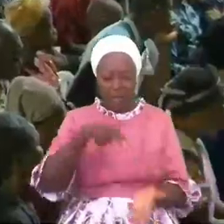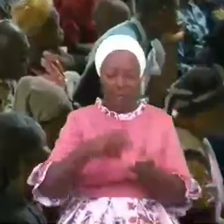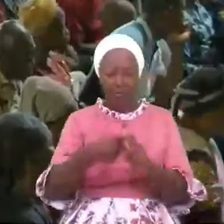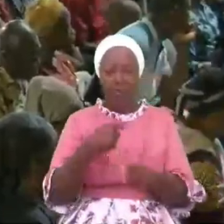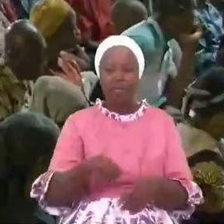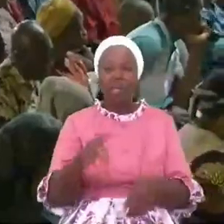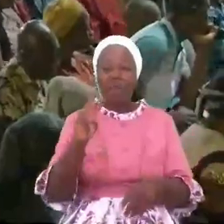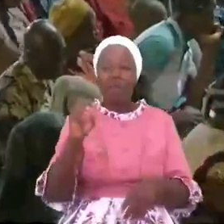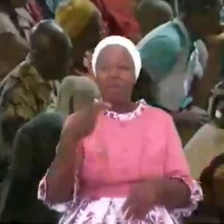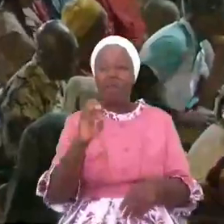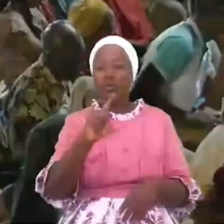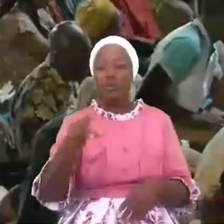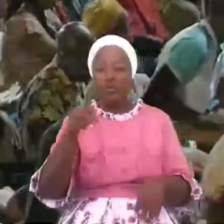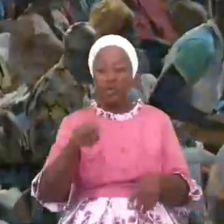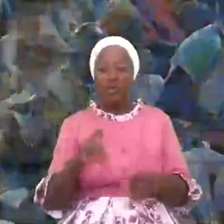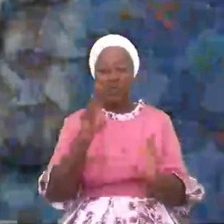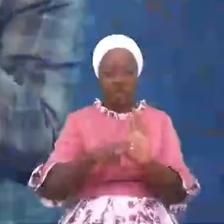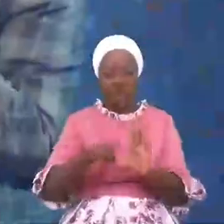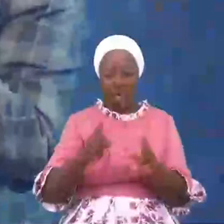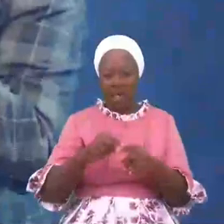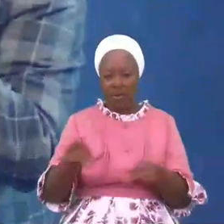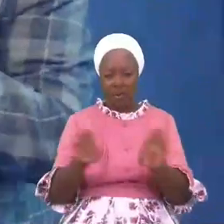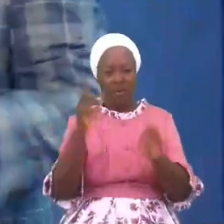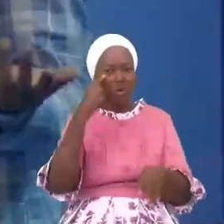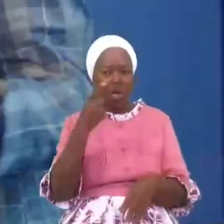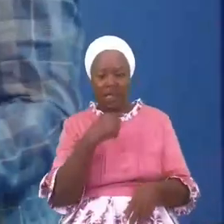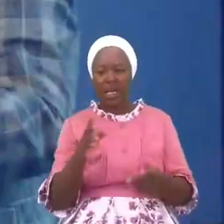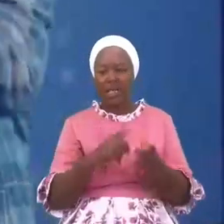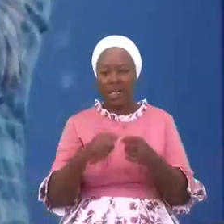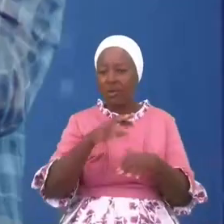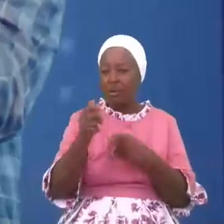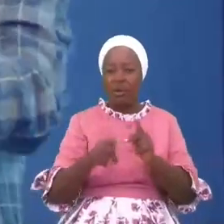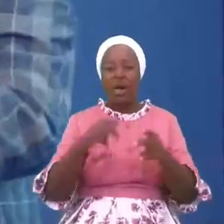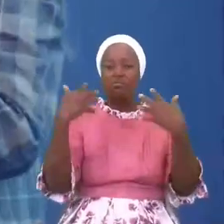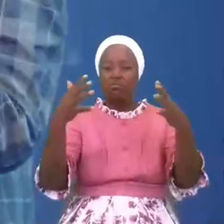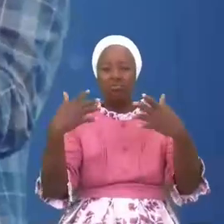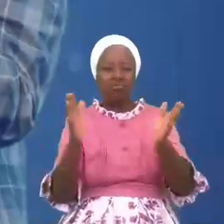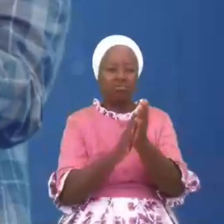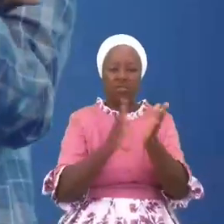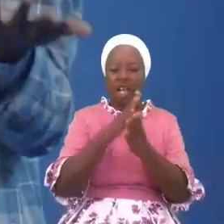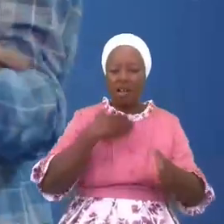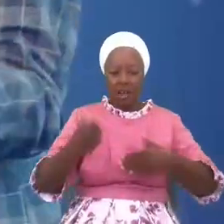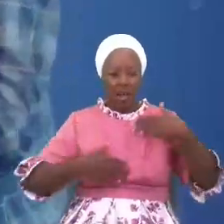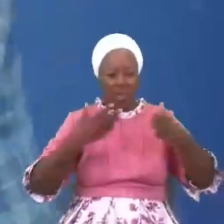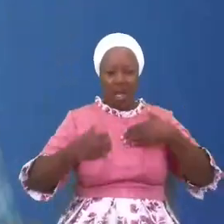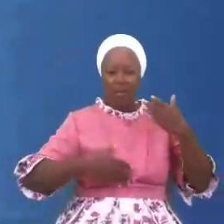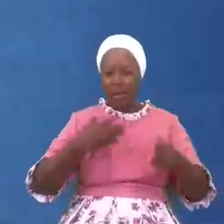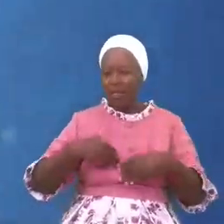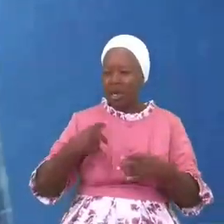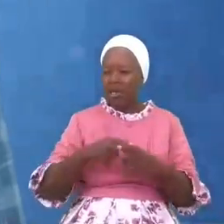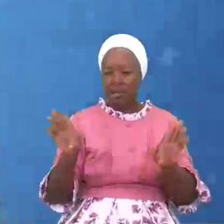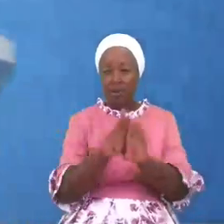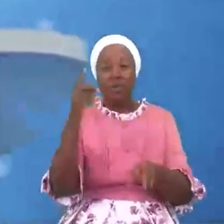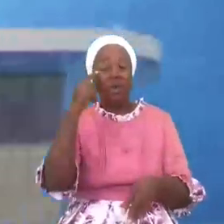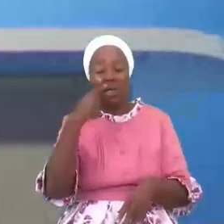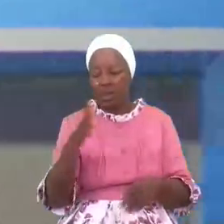yeux. Et les autres sont en train d'acclamer, de se réjouir. Et toi, tu bloques tes oreilles. On dit, qu'est-ce que tu as vu? Ah, moi, je n'ai rien vu. Hein?